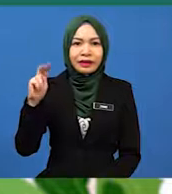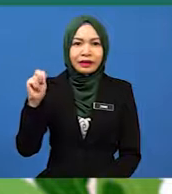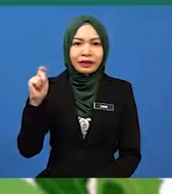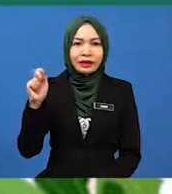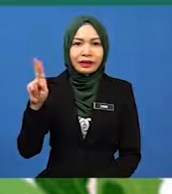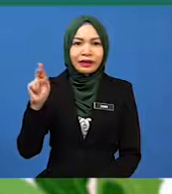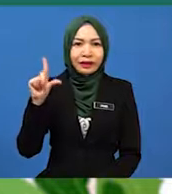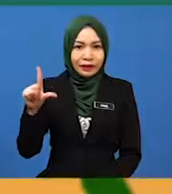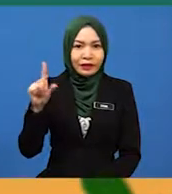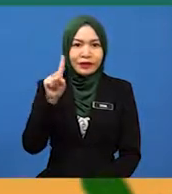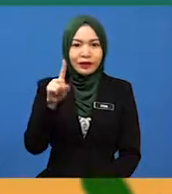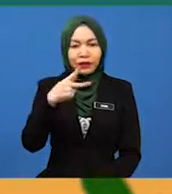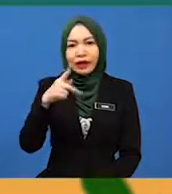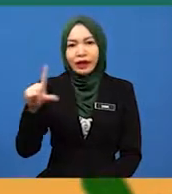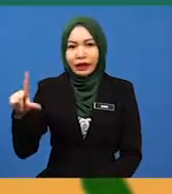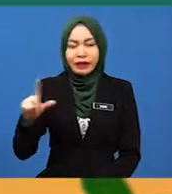Kuala Lumpur.